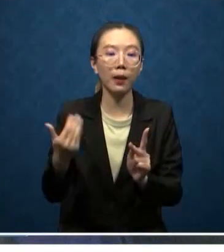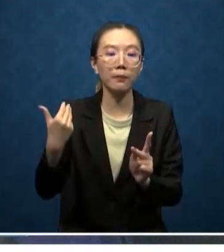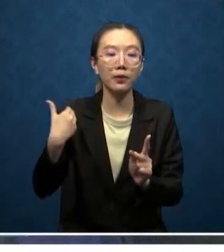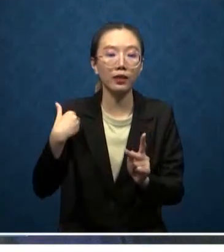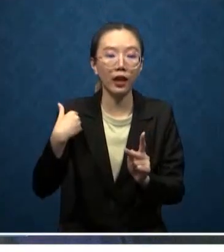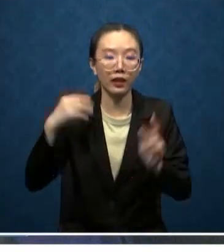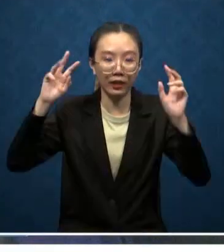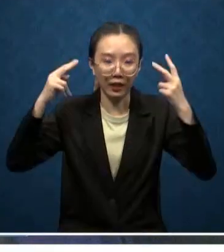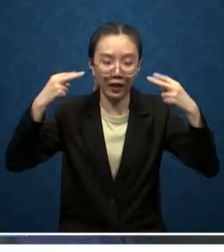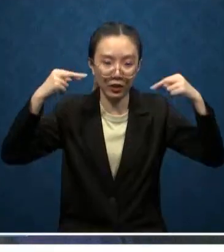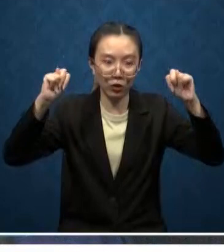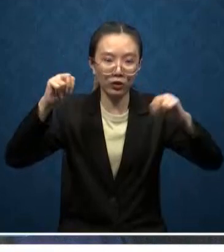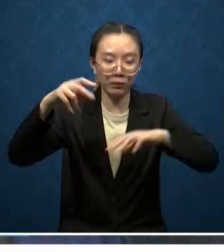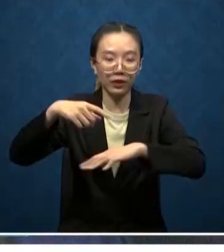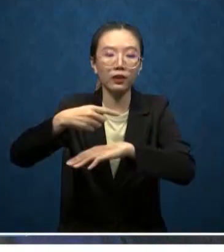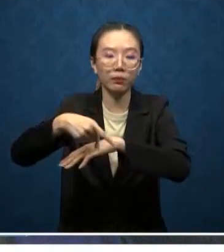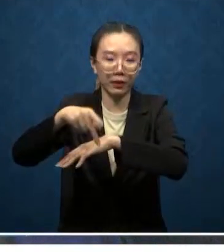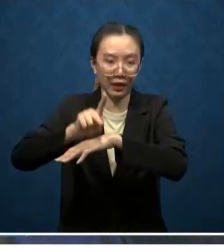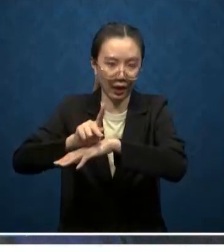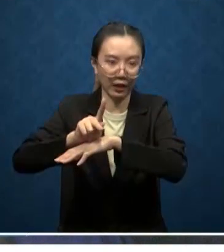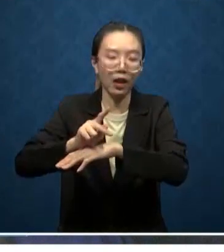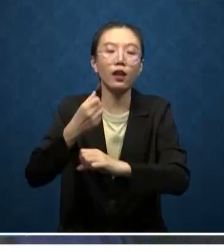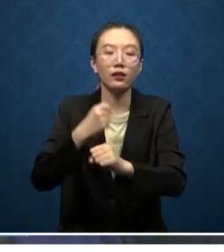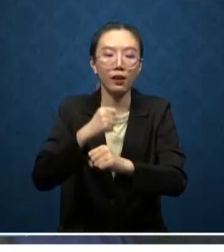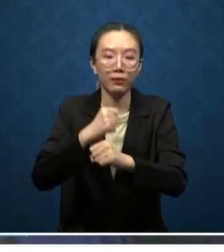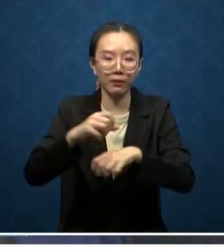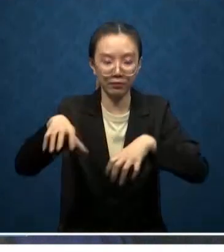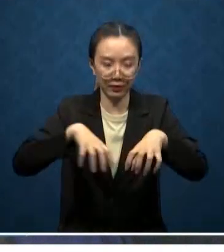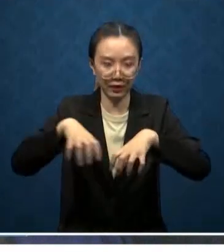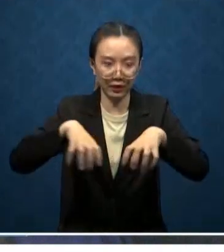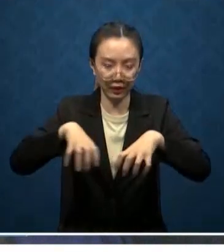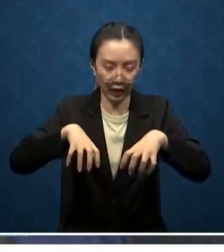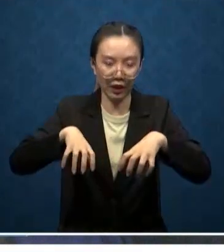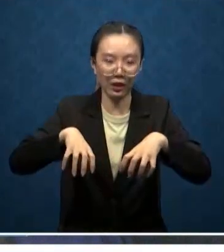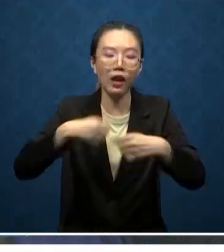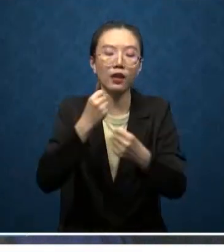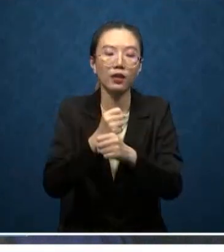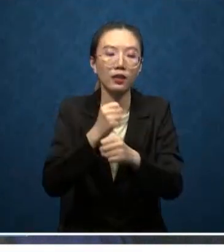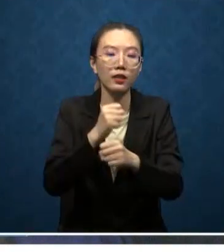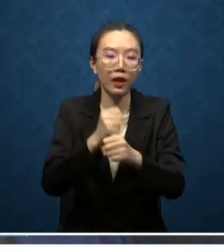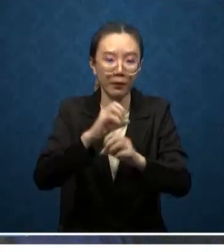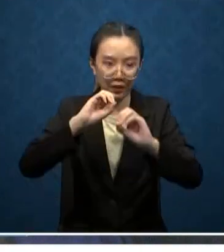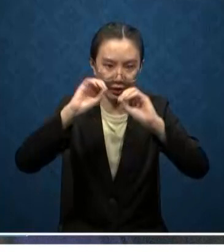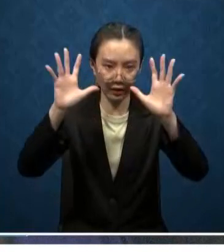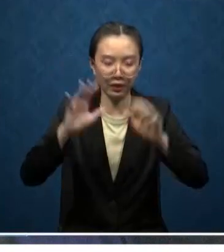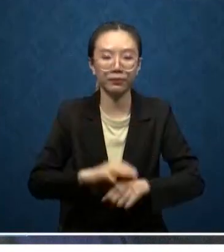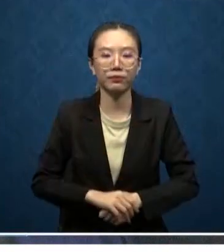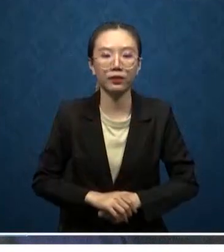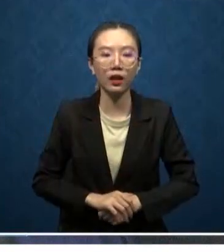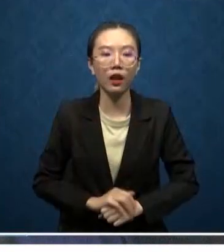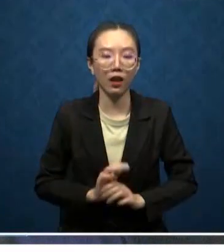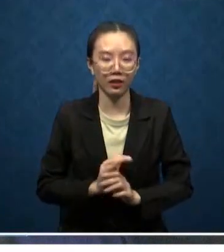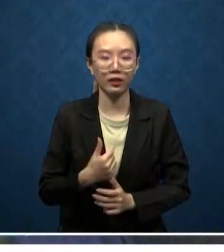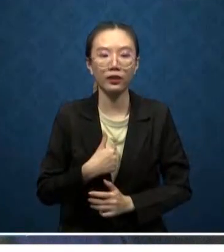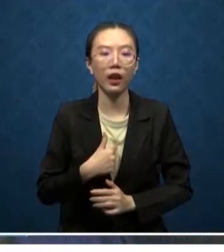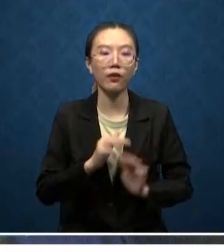ประธานนั้นเนี่ยนะคะก็จะได้ดำเนินการเรื่องนี้ขับเคลื่อนให้เกิดผลเป็นรูปธรรมต่อไปค่ะก็ขอฝากไว้เพียง